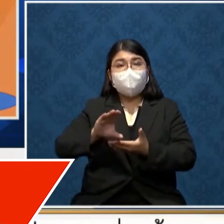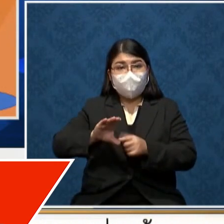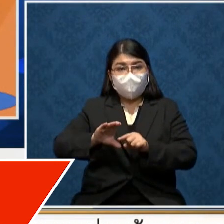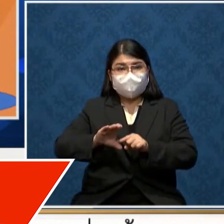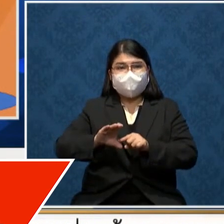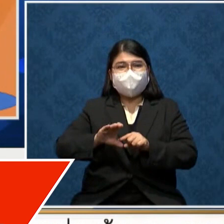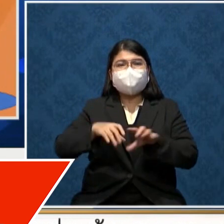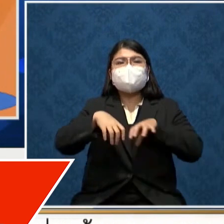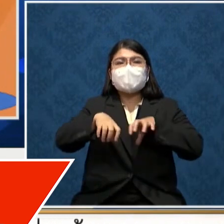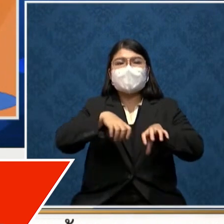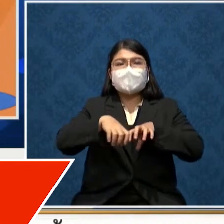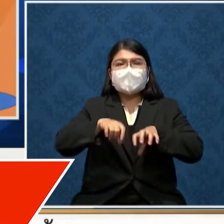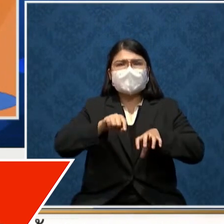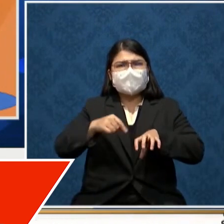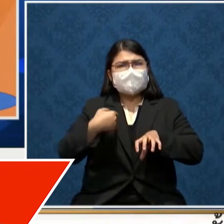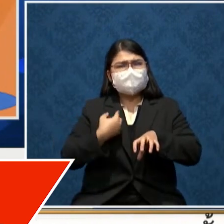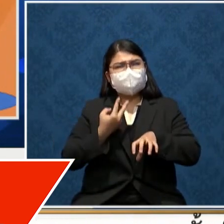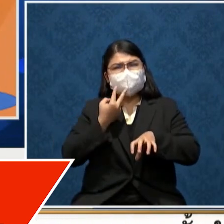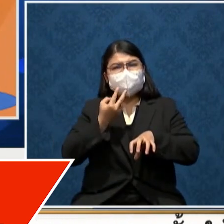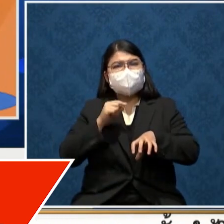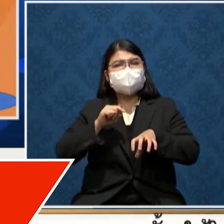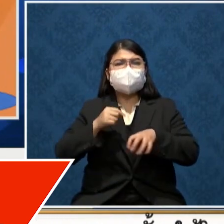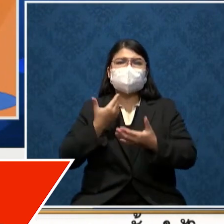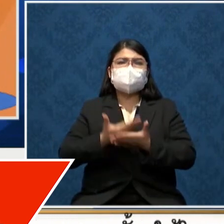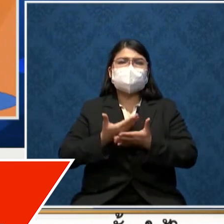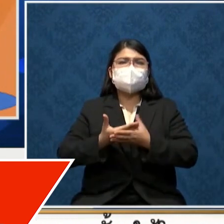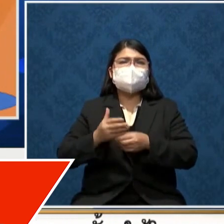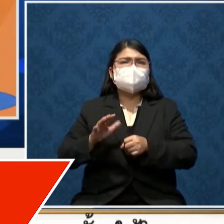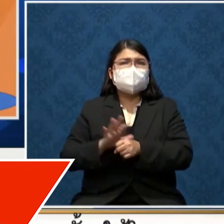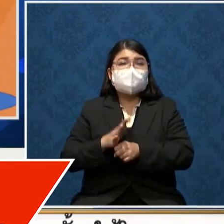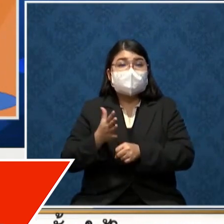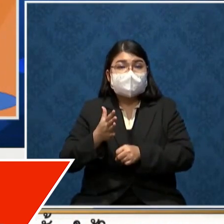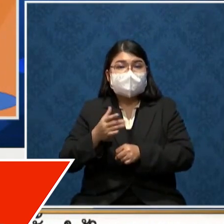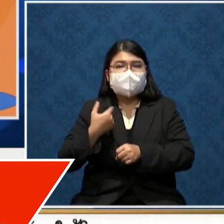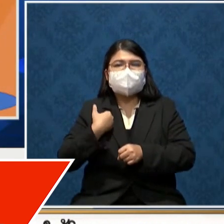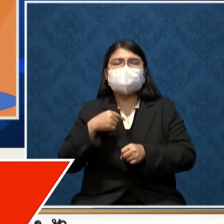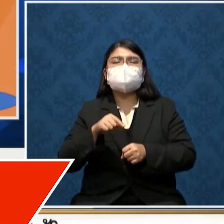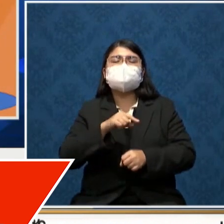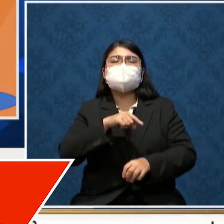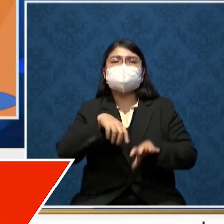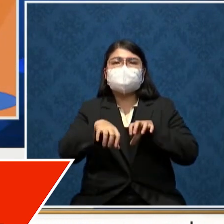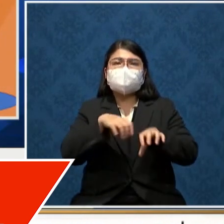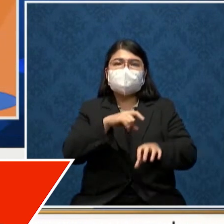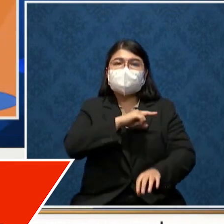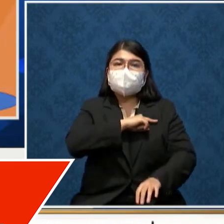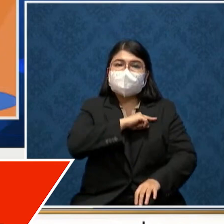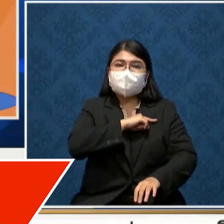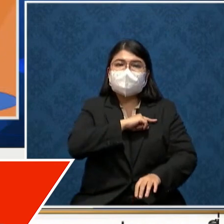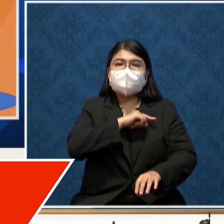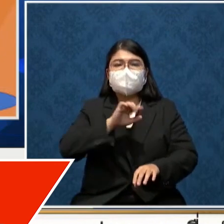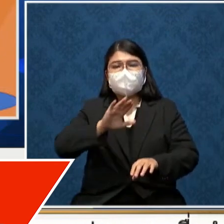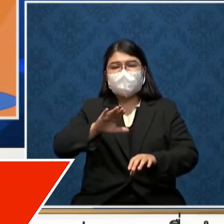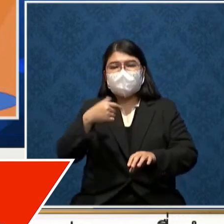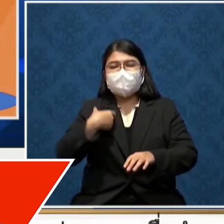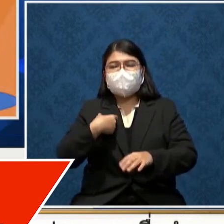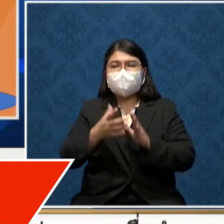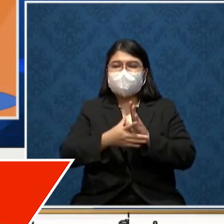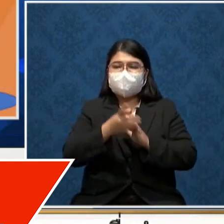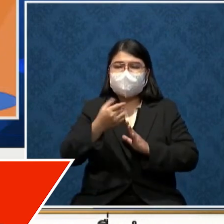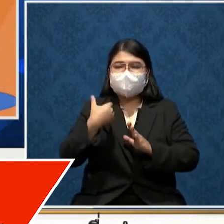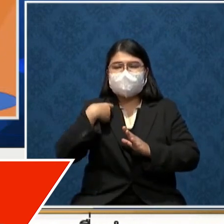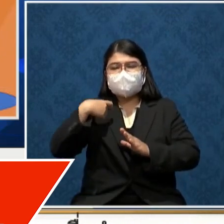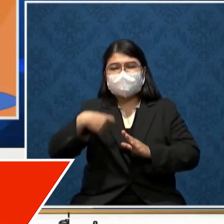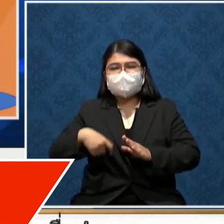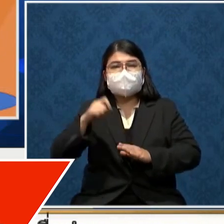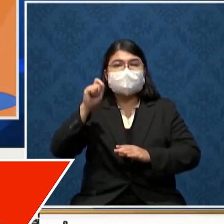รรอาจไม่เพียงพอต่อการปฏิบัติหน้าที่ของรัฐสภาศาลยุติธรรมศาลปกครองศาลรัฐธรรม